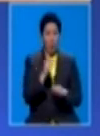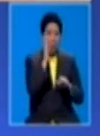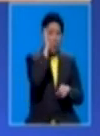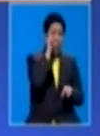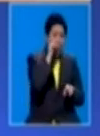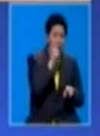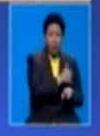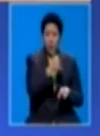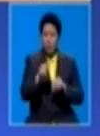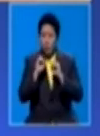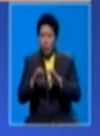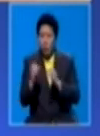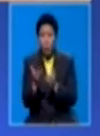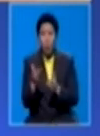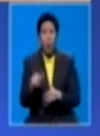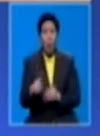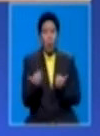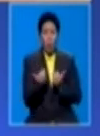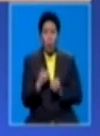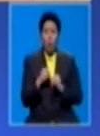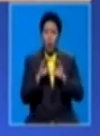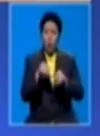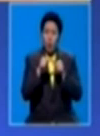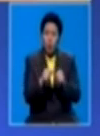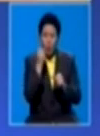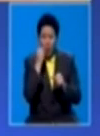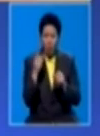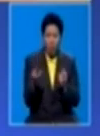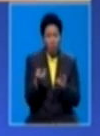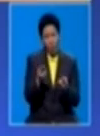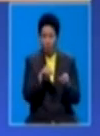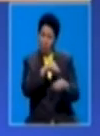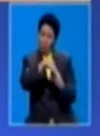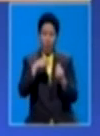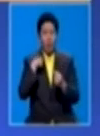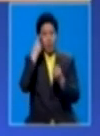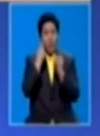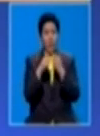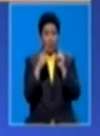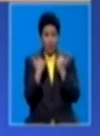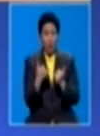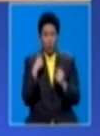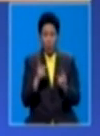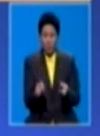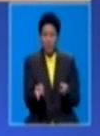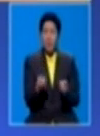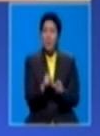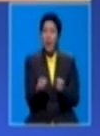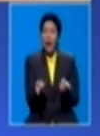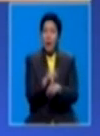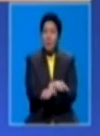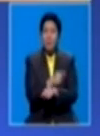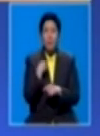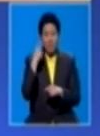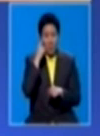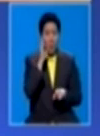สือลูกครูก็ไปสอนวิธีการอยู่บ้านพ่อแม่มันกลับกันพี่คนผมว่าต้องกลับมาแบบเดิมนะพ่อแม่ก็ส